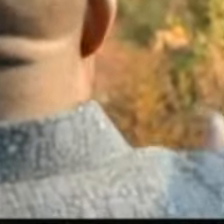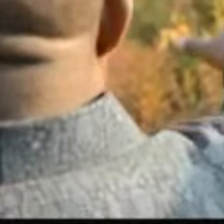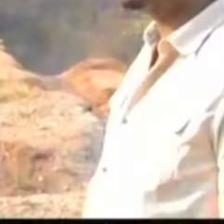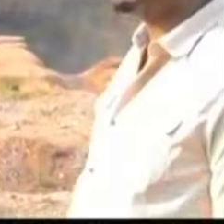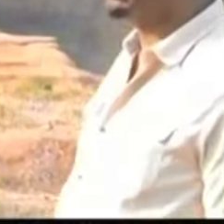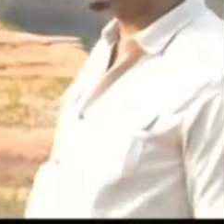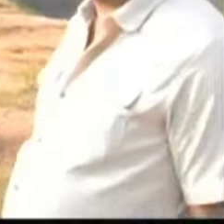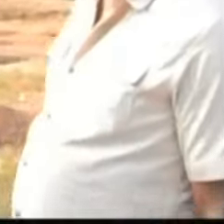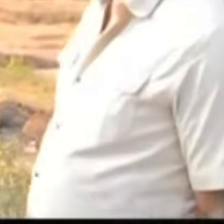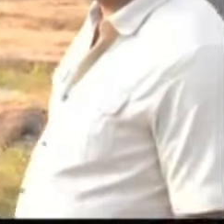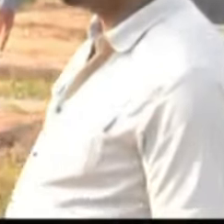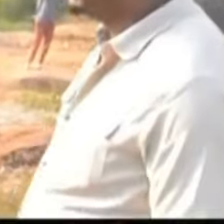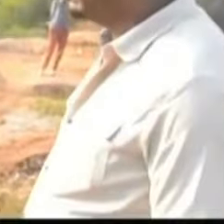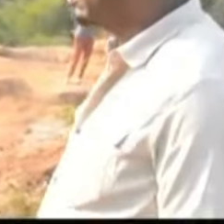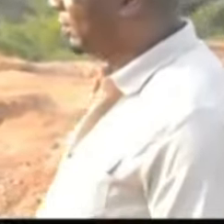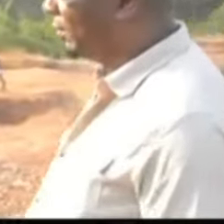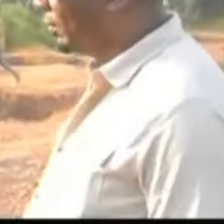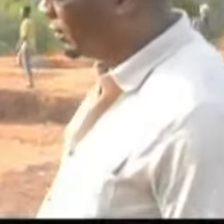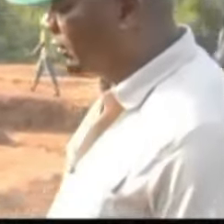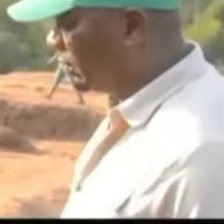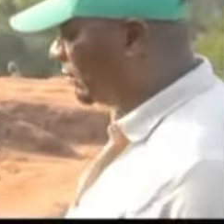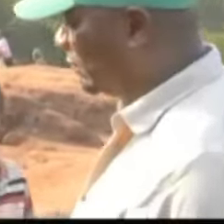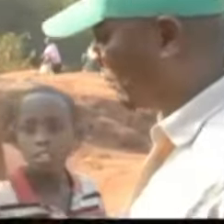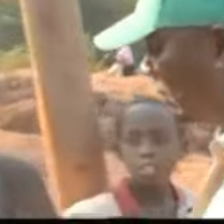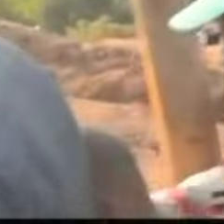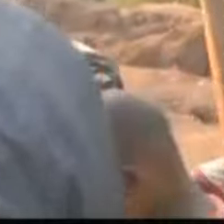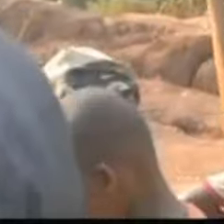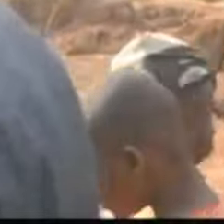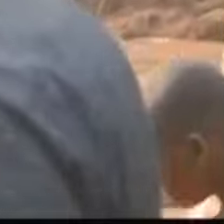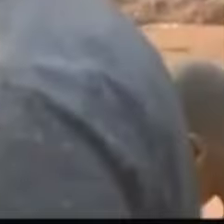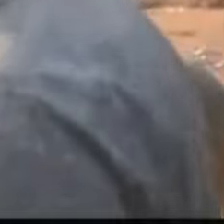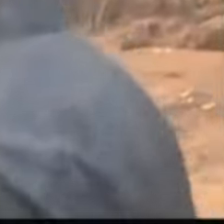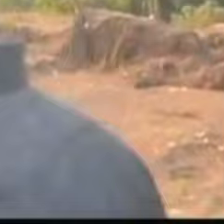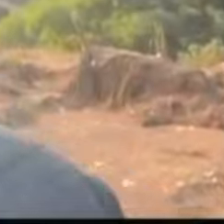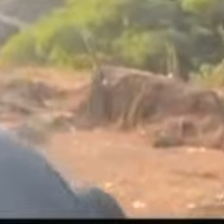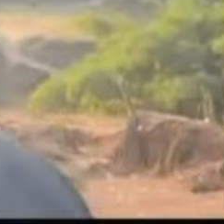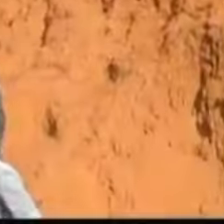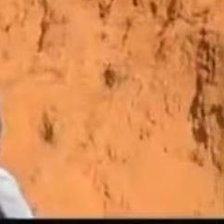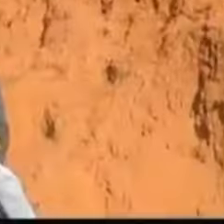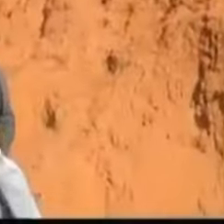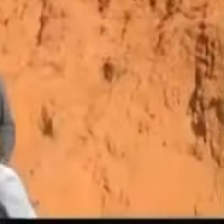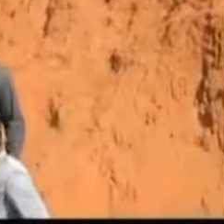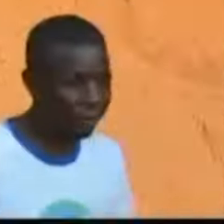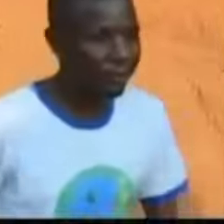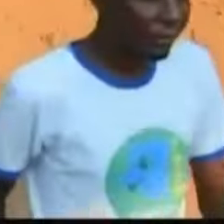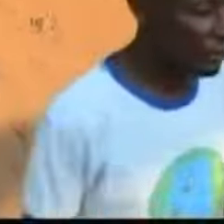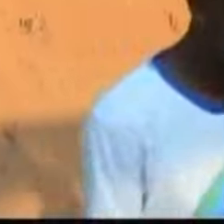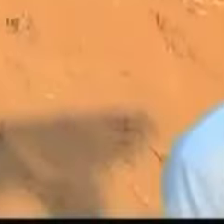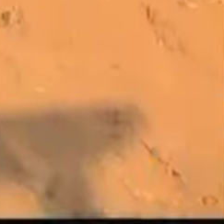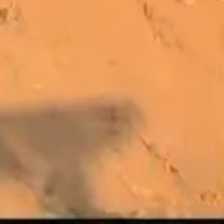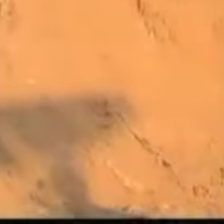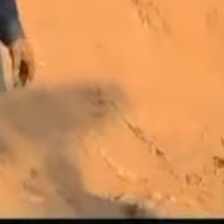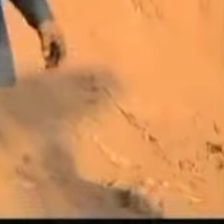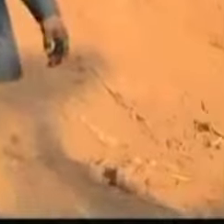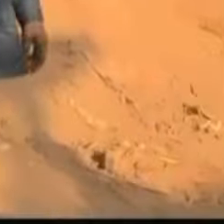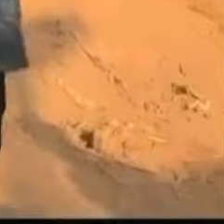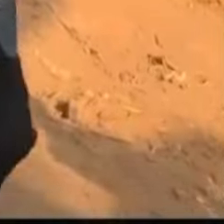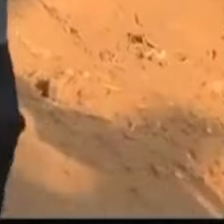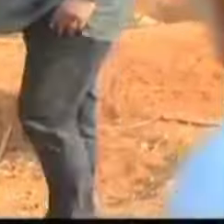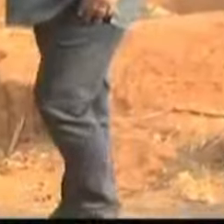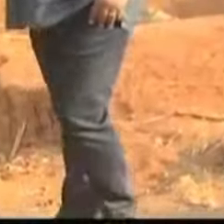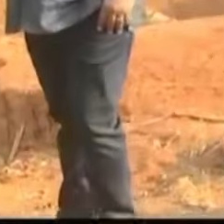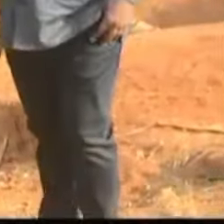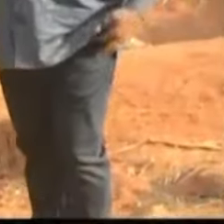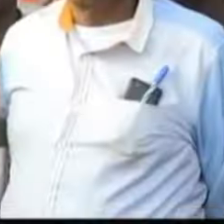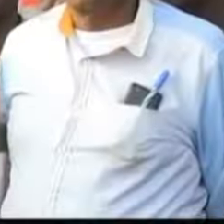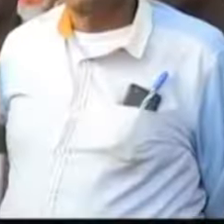doléances. Je suis tout de même étonné que je sois le premier après 5 mois à venir ici, mais je suis venu parce que